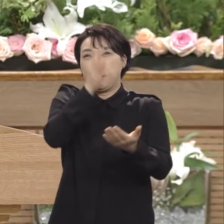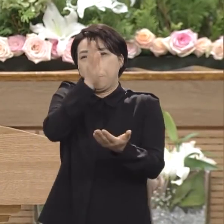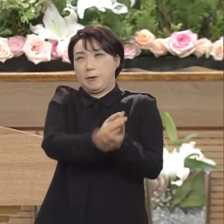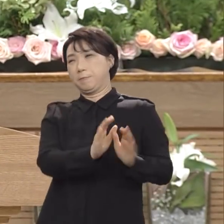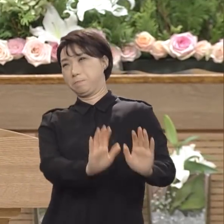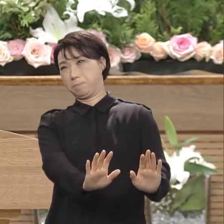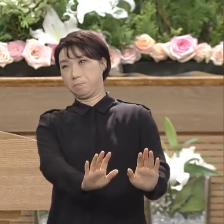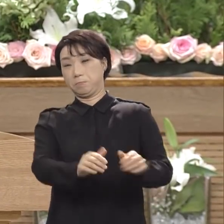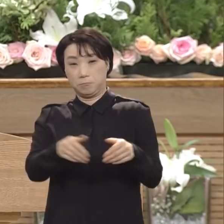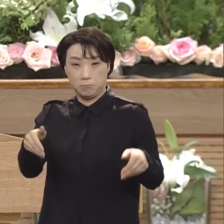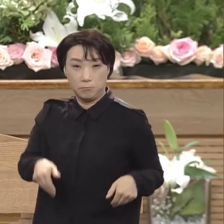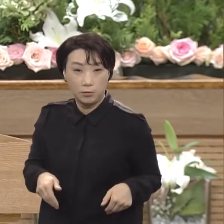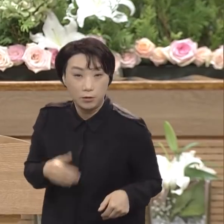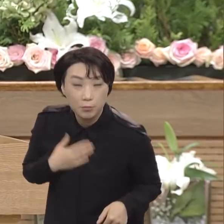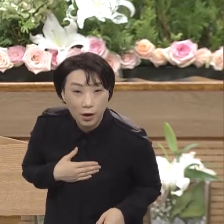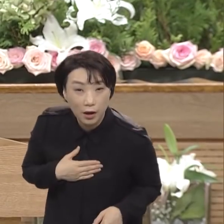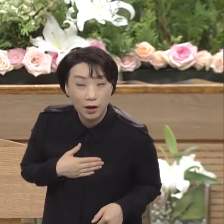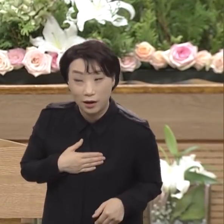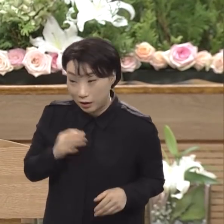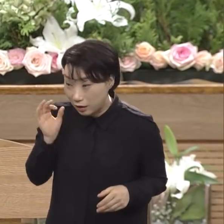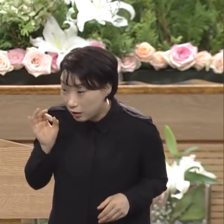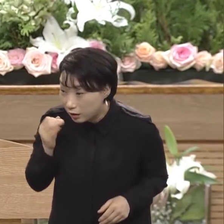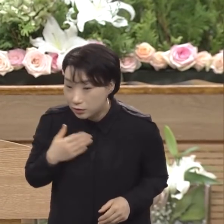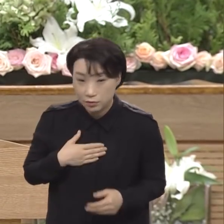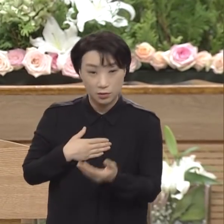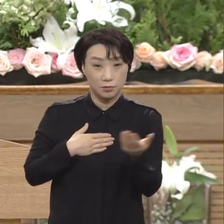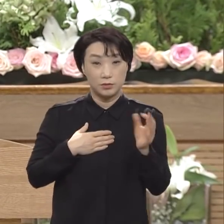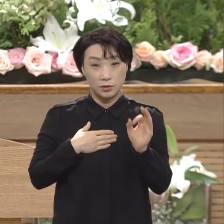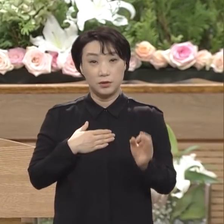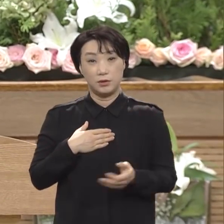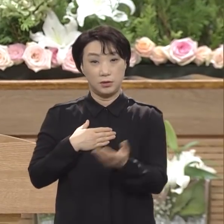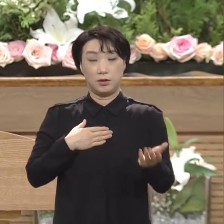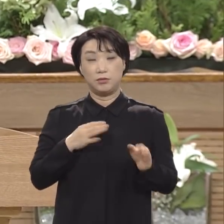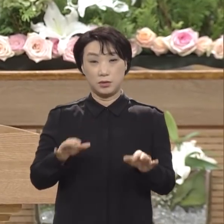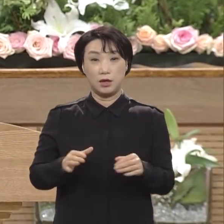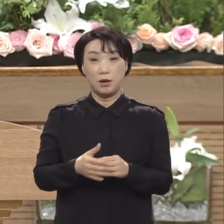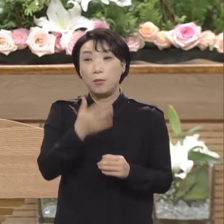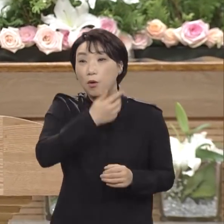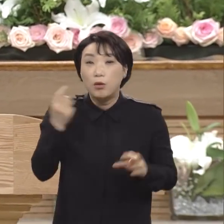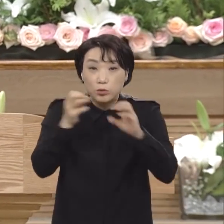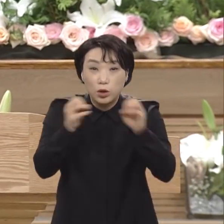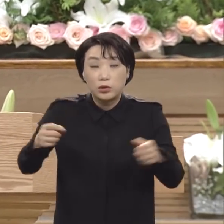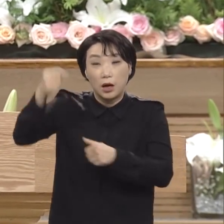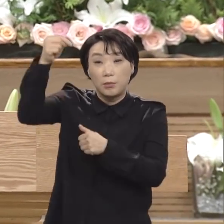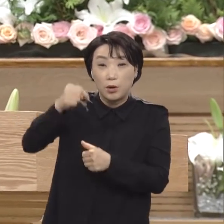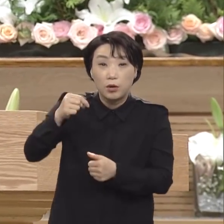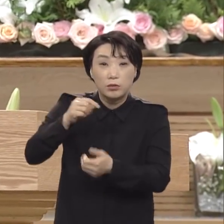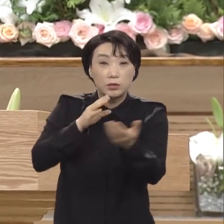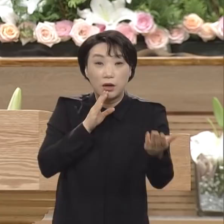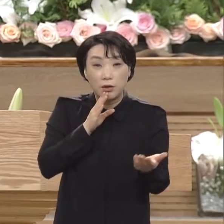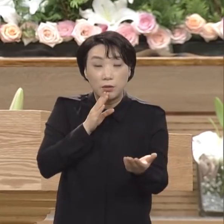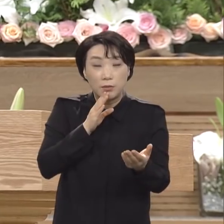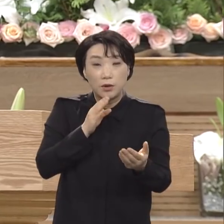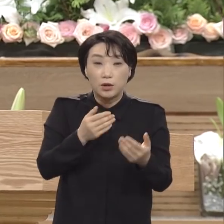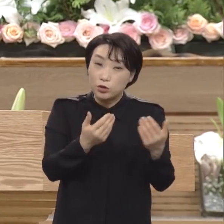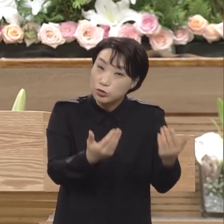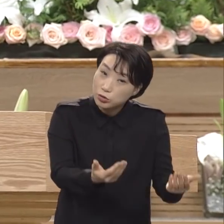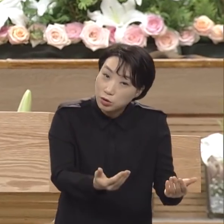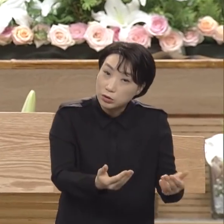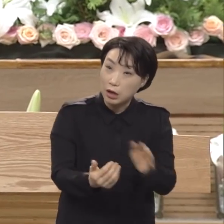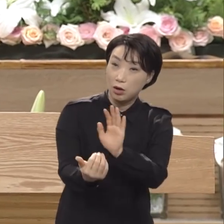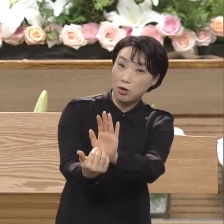된다. 이해가 됩니까? 우리는 복음 전하라는 명령에